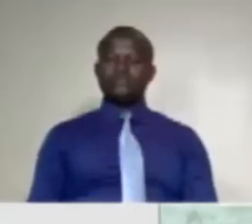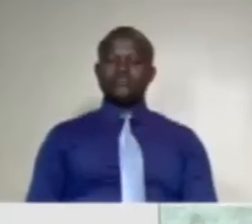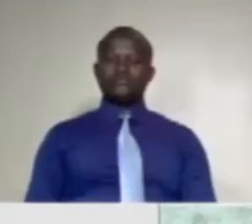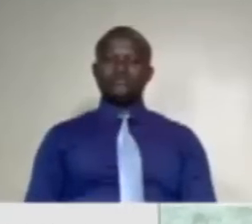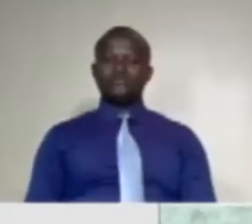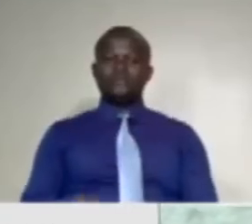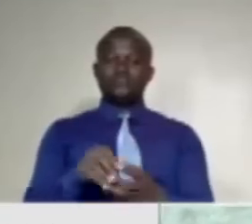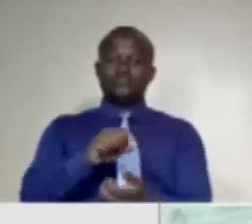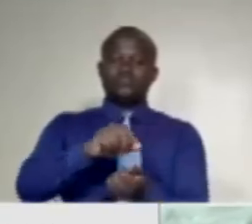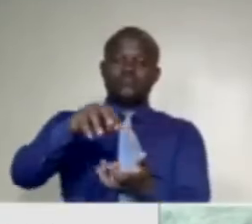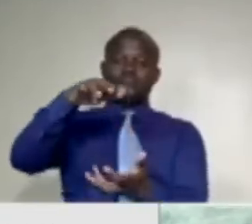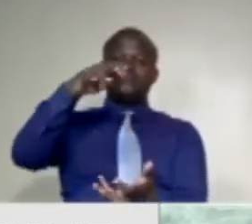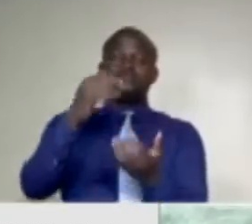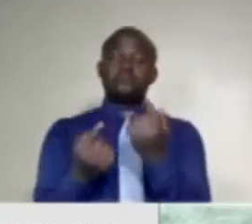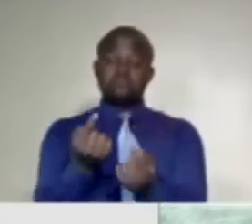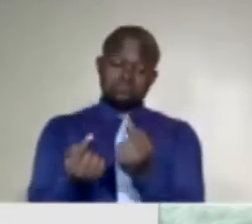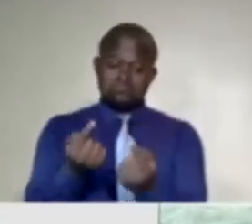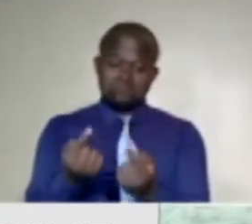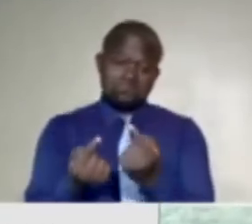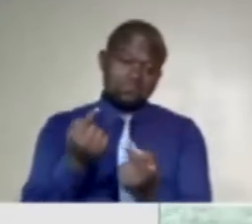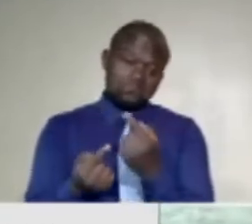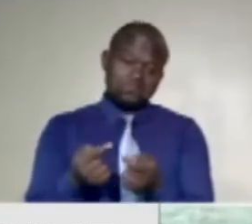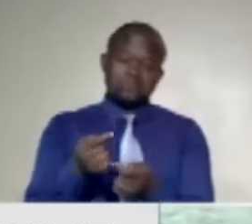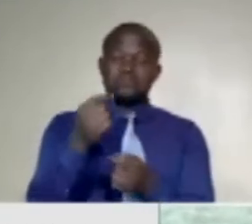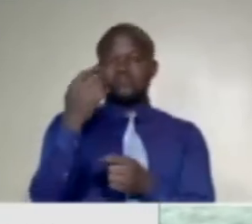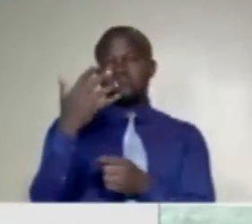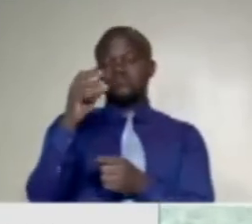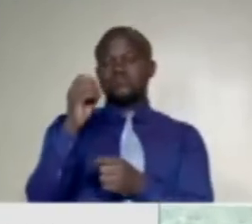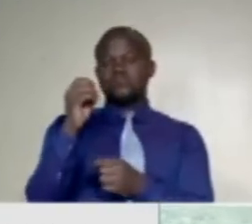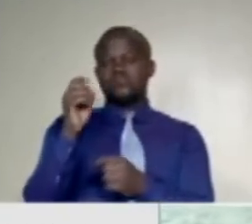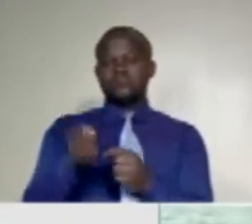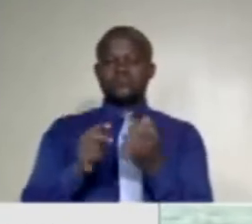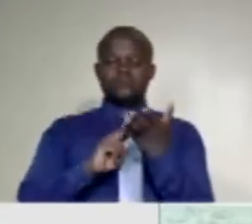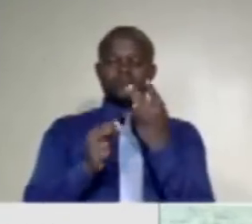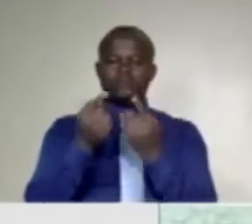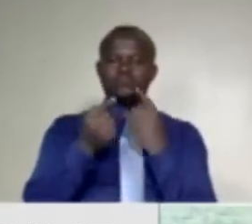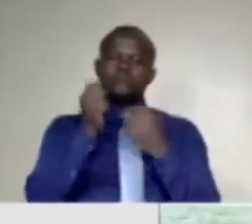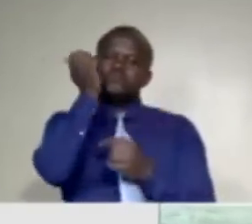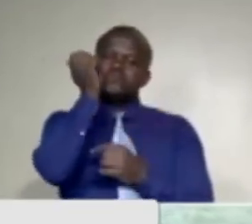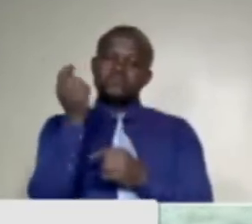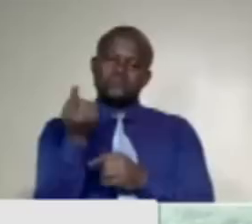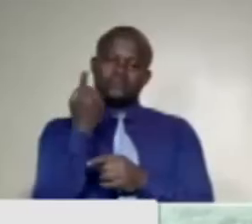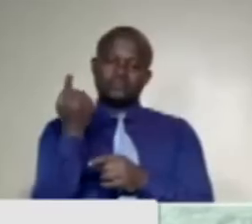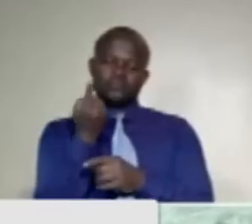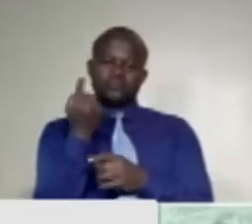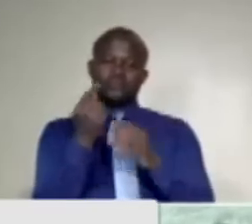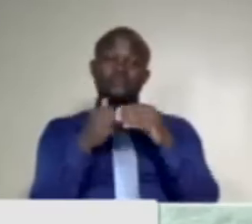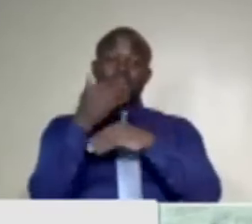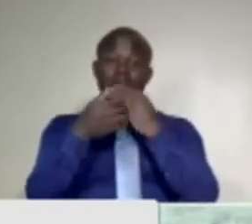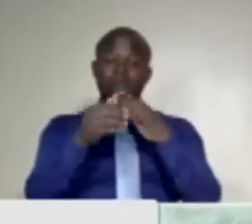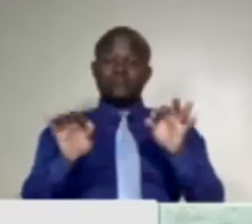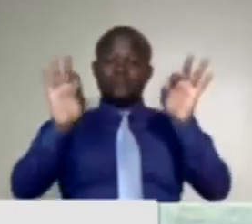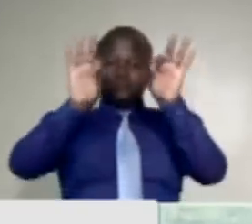ku ishyiga risanzwe inkwi za 500 twazitekeshaga ibishyimbo byonyine bikaba ngombwa